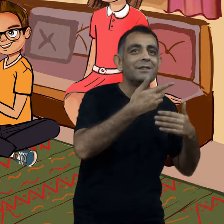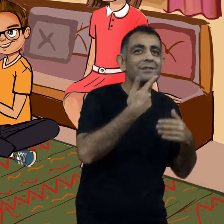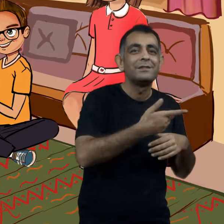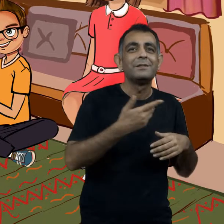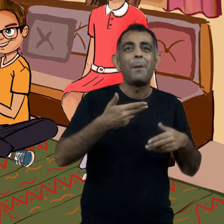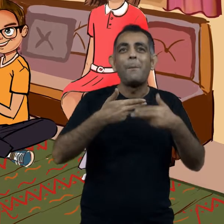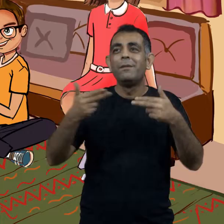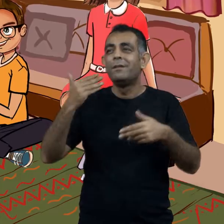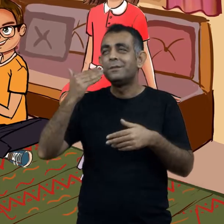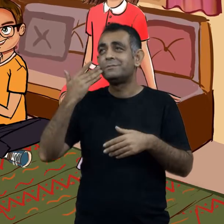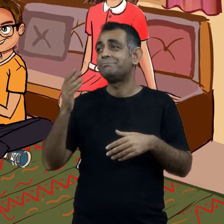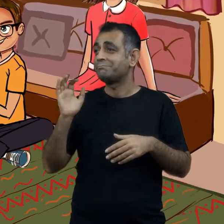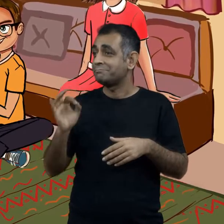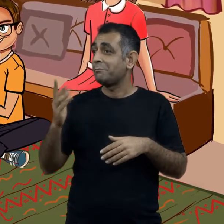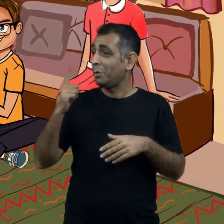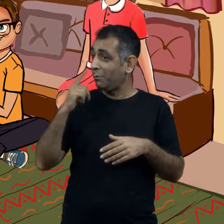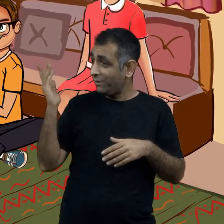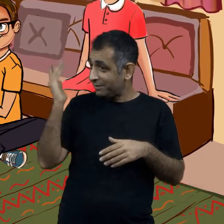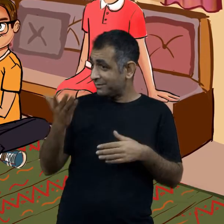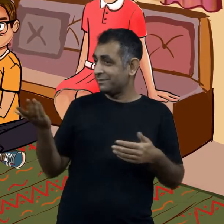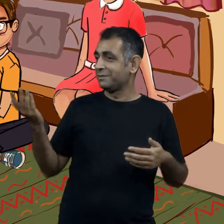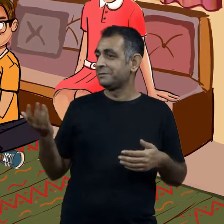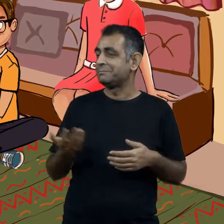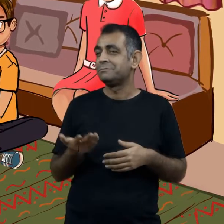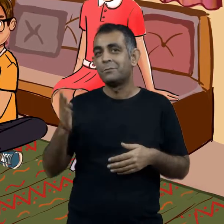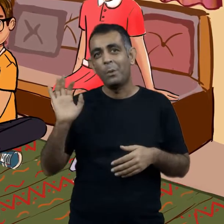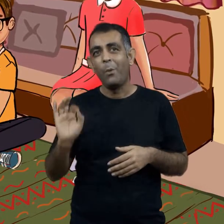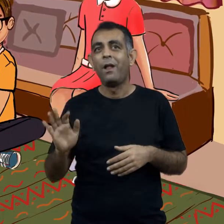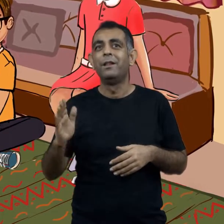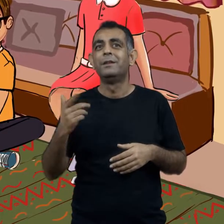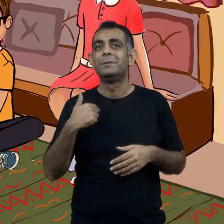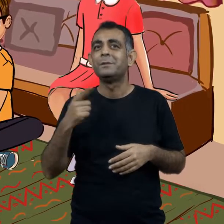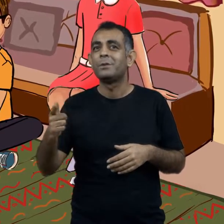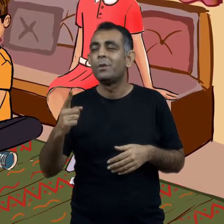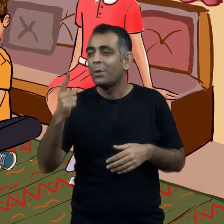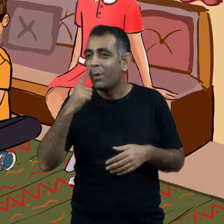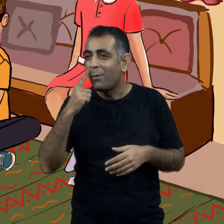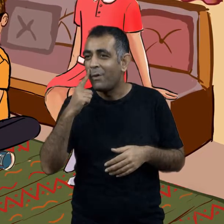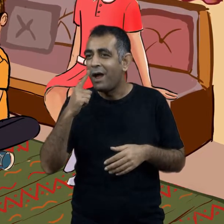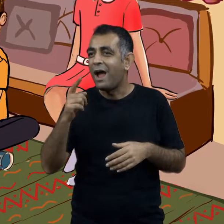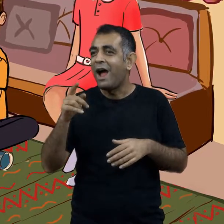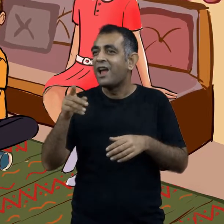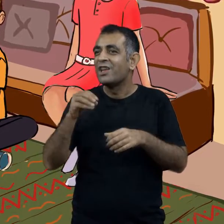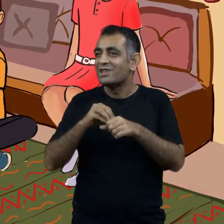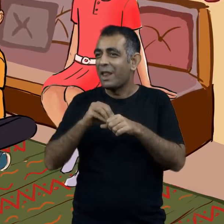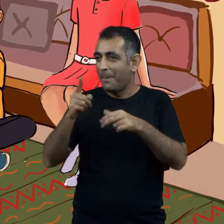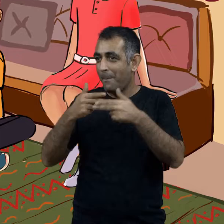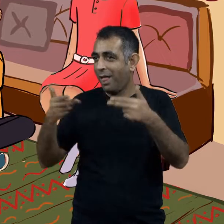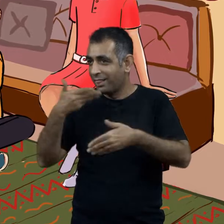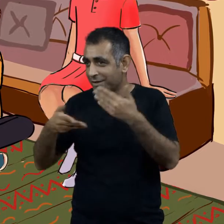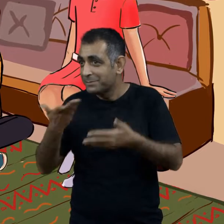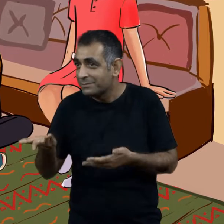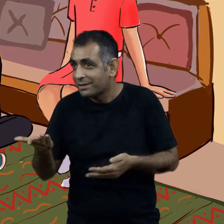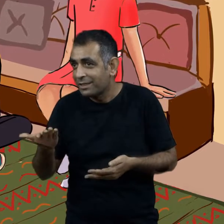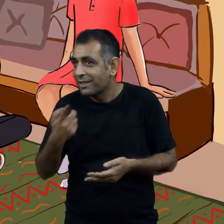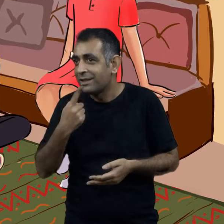anlattılar. Masalcı Nine... Demek sulu ovaya gittiniz. O halde size sulu ovayla ilgili bir